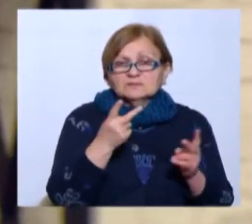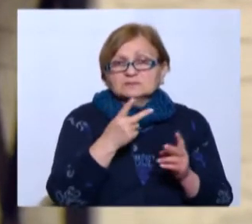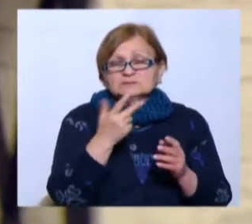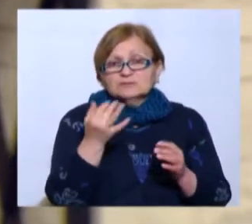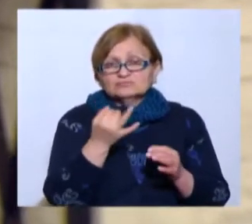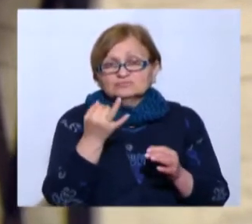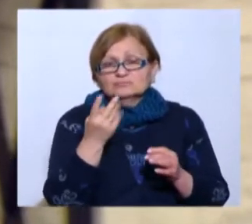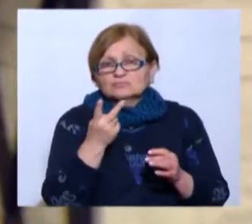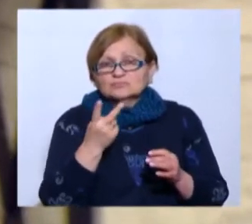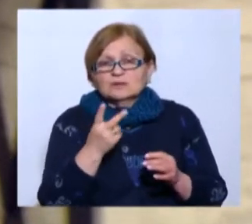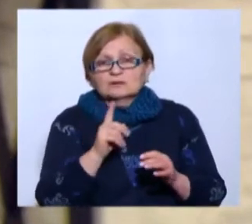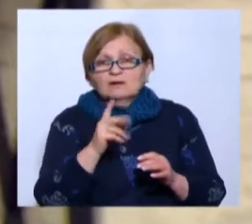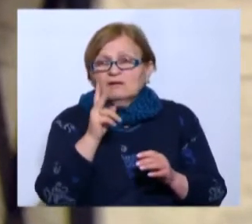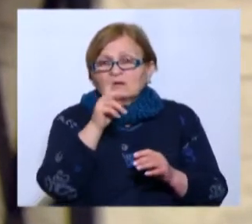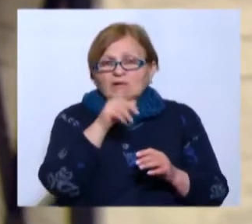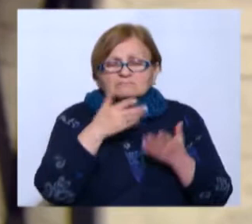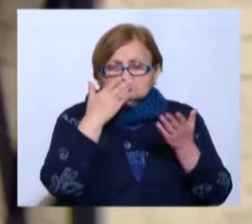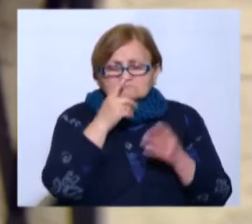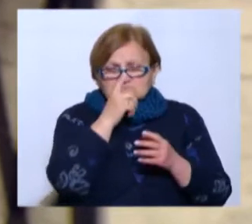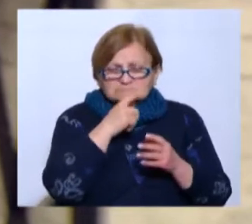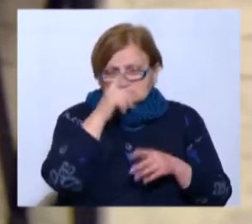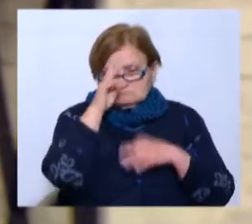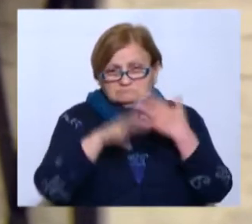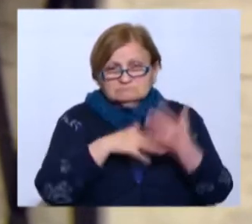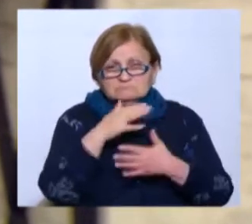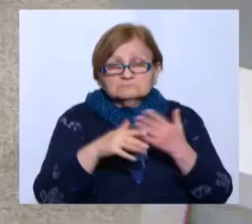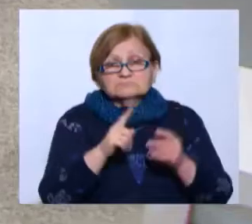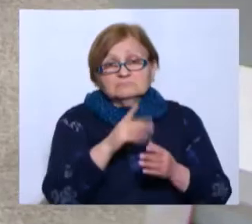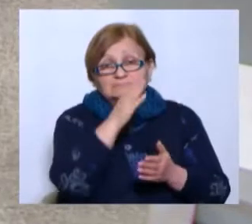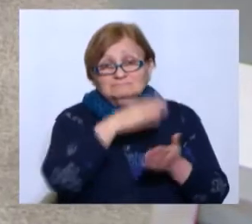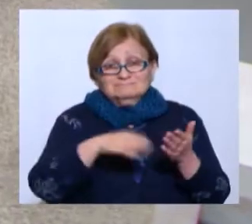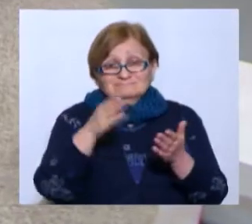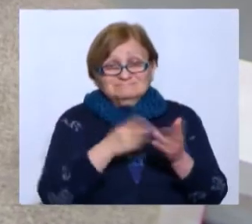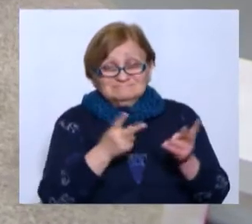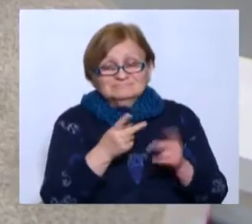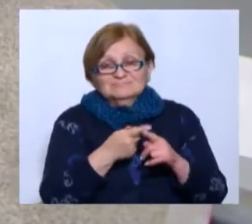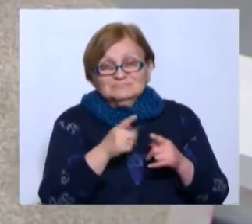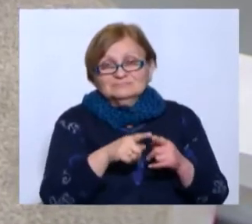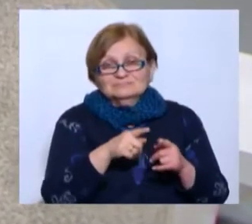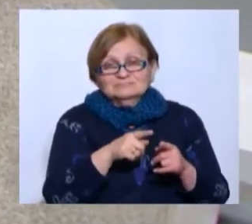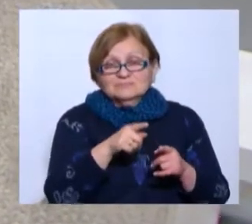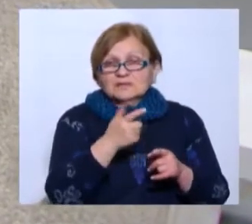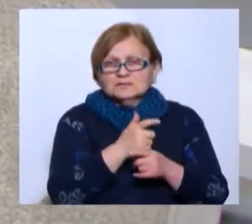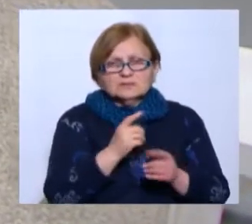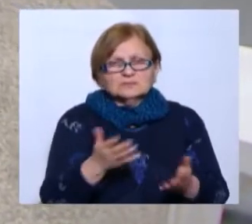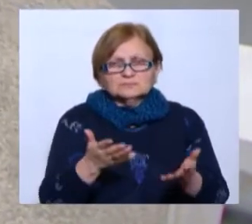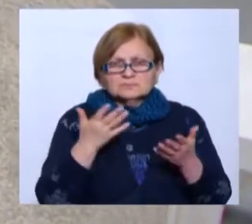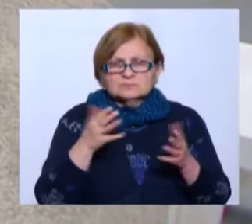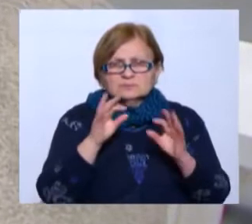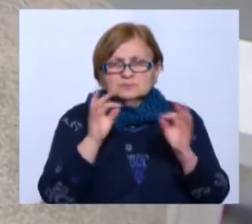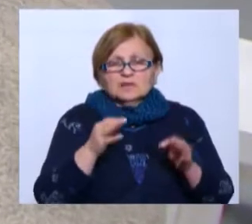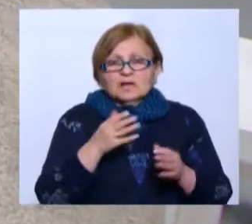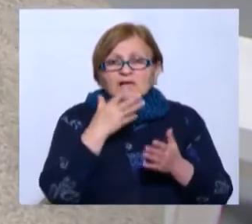და კონტრარგუმენტში მოყვანილი მსჯელობის გასაბათილებლად. ამ შემთხვევაში განსაკუთრებით ეფექტურია მაგალითი